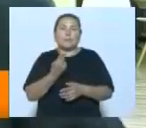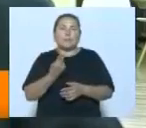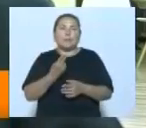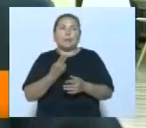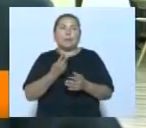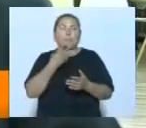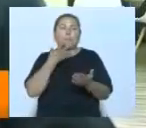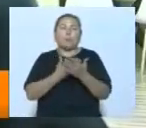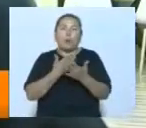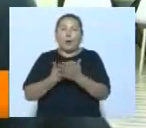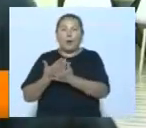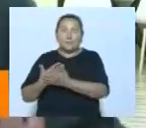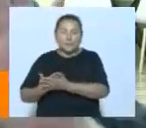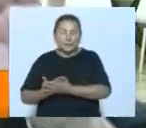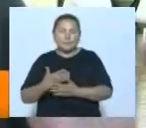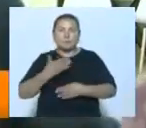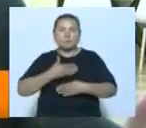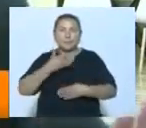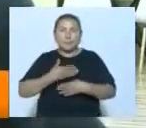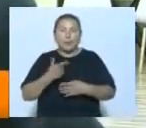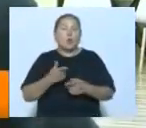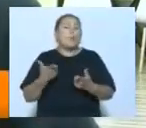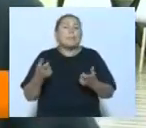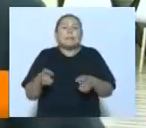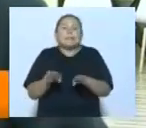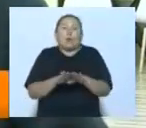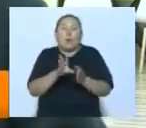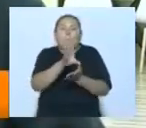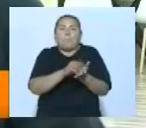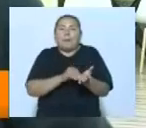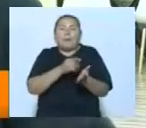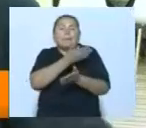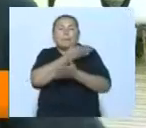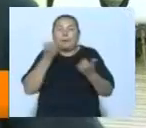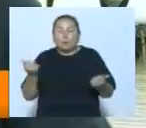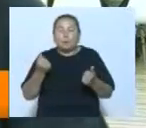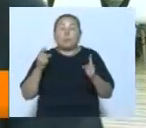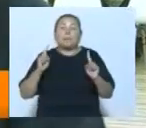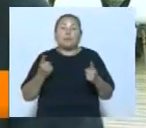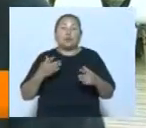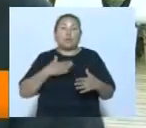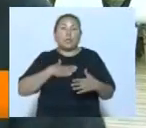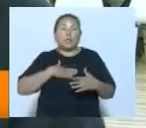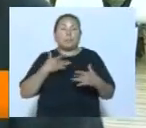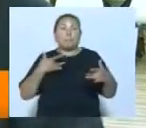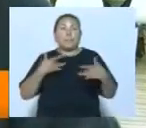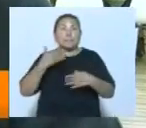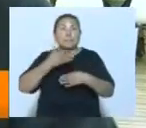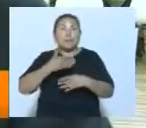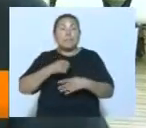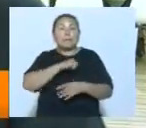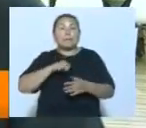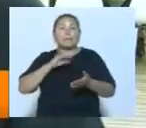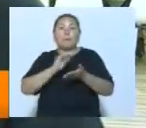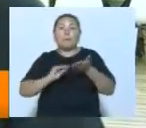национальный репертуар. Он нигде не дублируется. Почему? Да потому что пьесы для этих спектаклей я